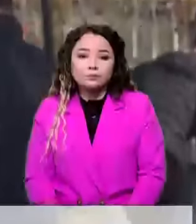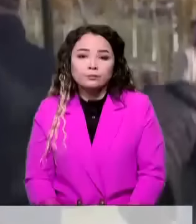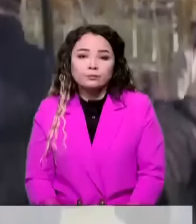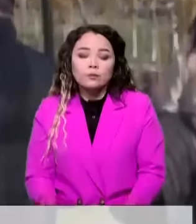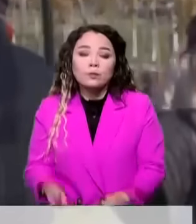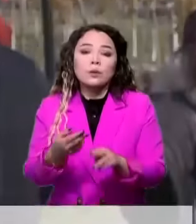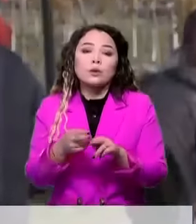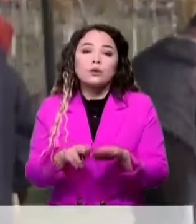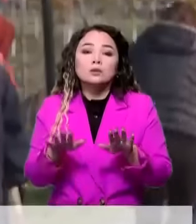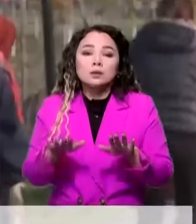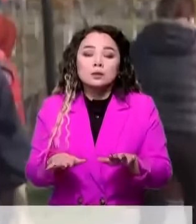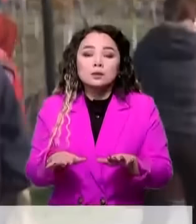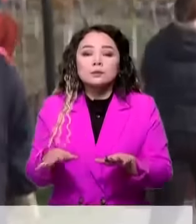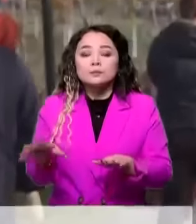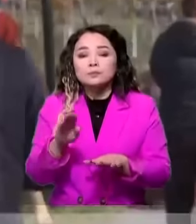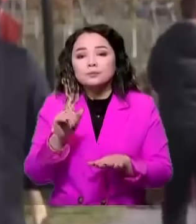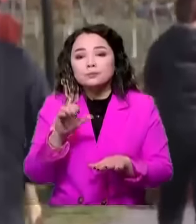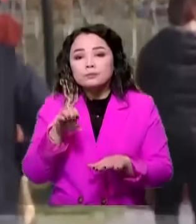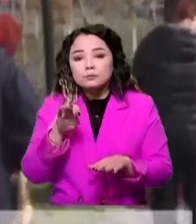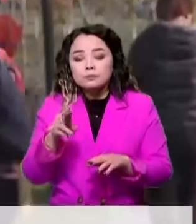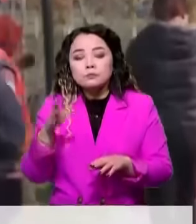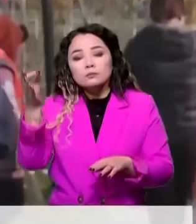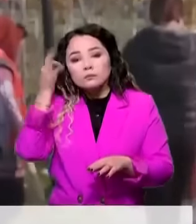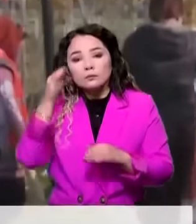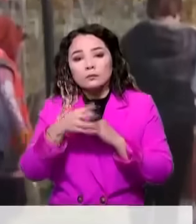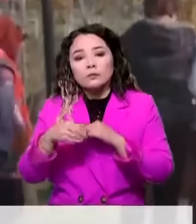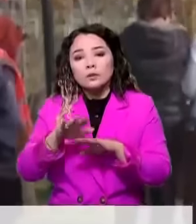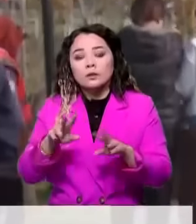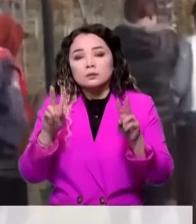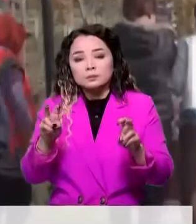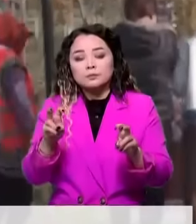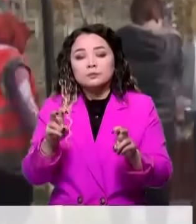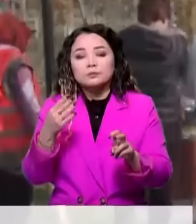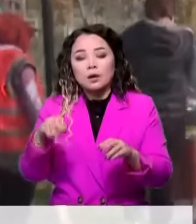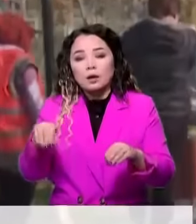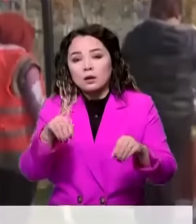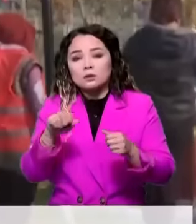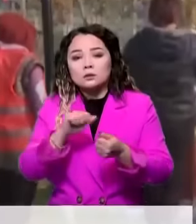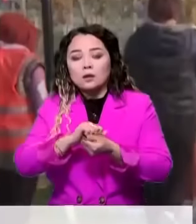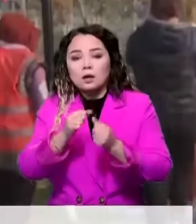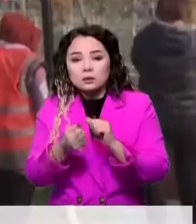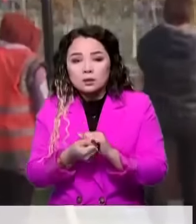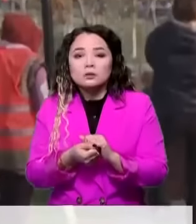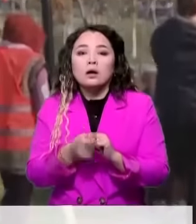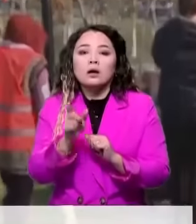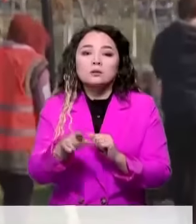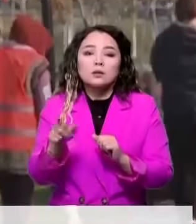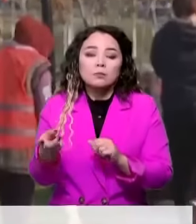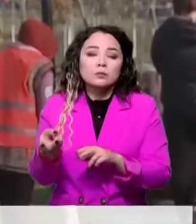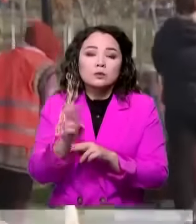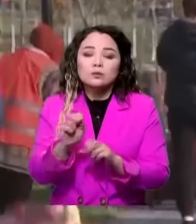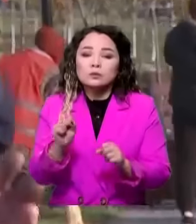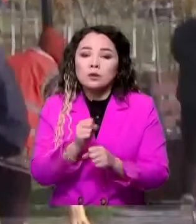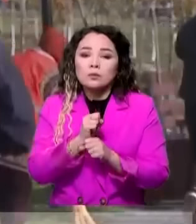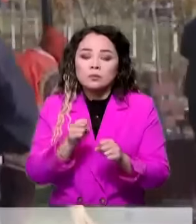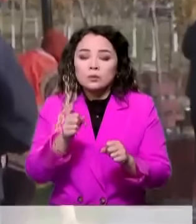Бұл жерде тастақ деген жер болатын тұғын. Жердің бәрі карьер, тас, адам кіріп